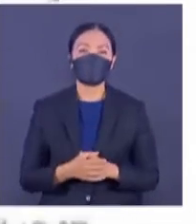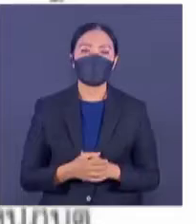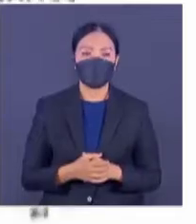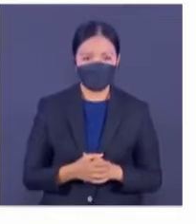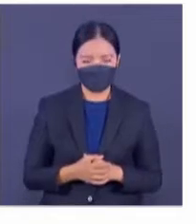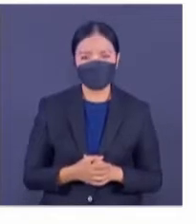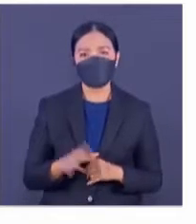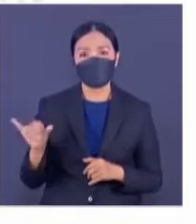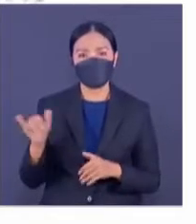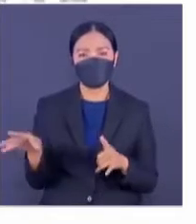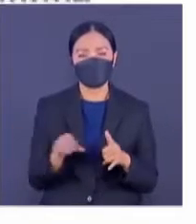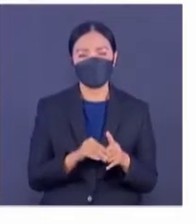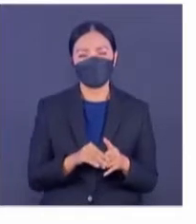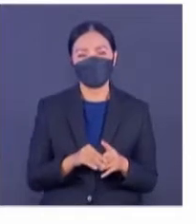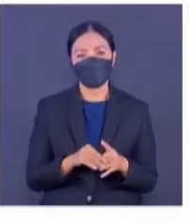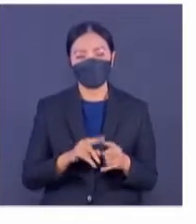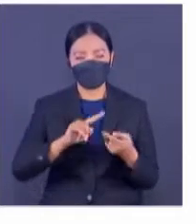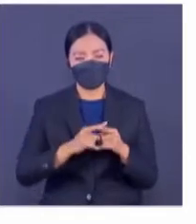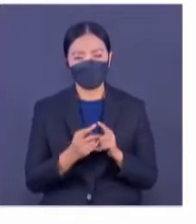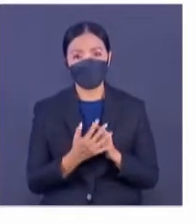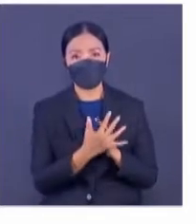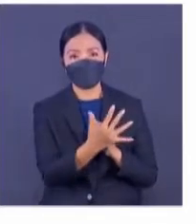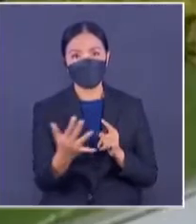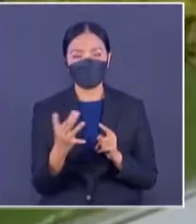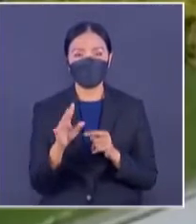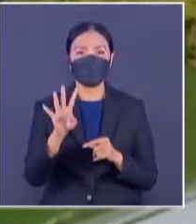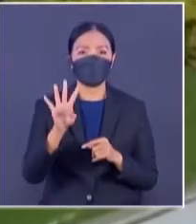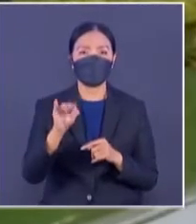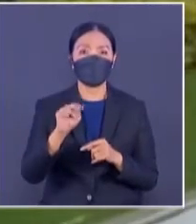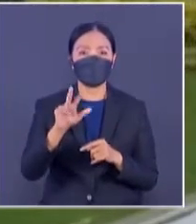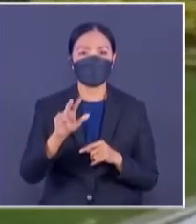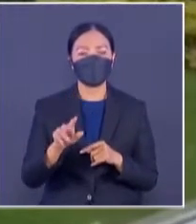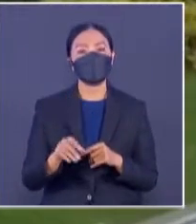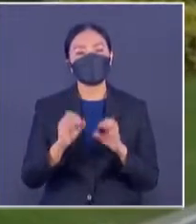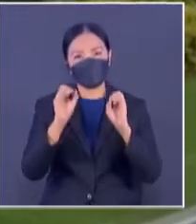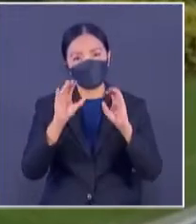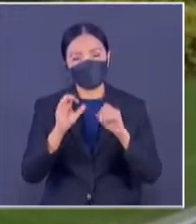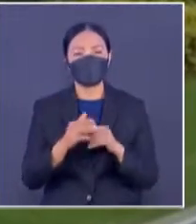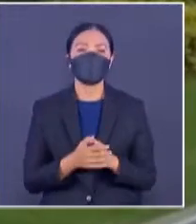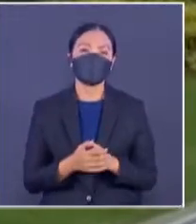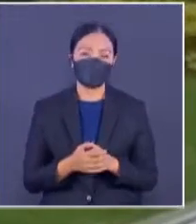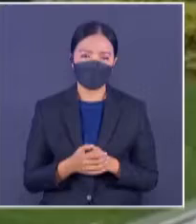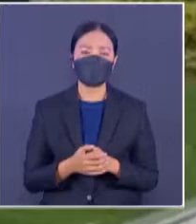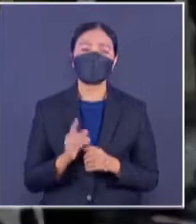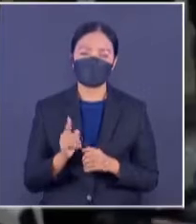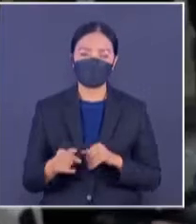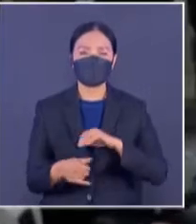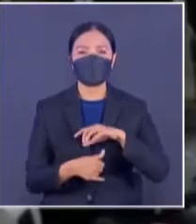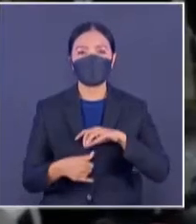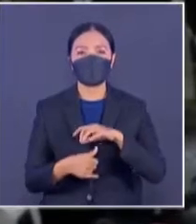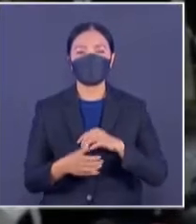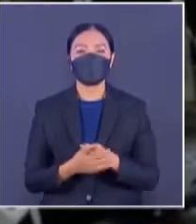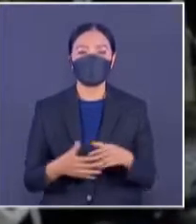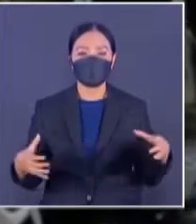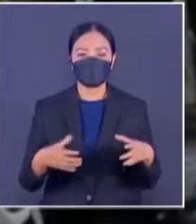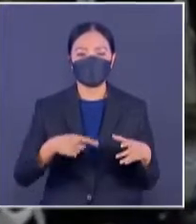ครับจากญาติทำให้เพื่อนร่วมชั้นเรียนนะครับทั้งหมด43คนแล้วก็คุณครูประจำชั้นก็ถูกจัดให้อยู่ใน